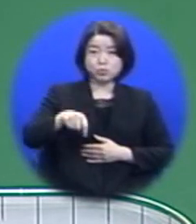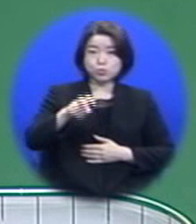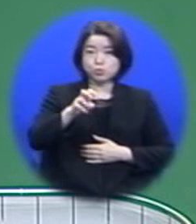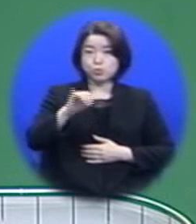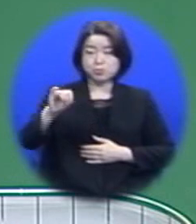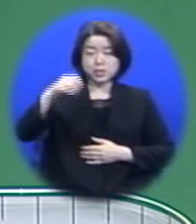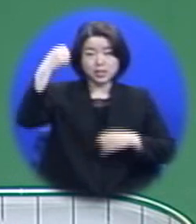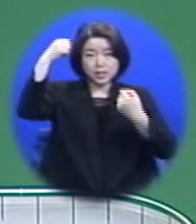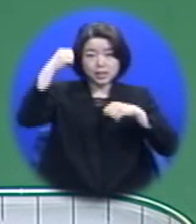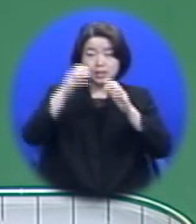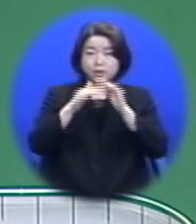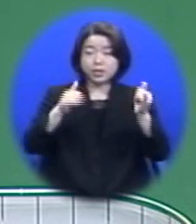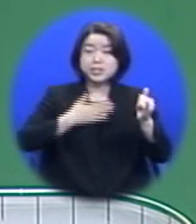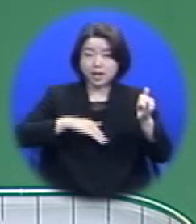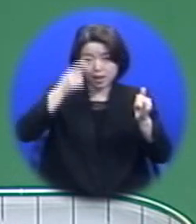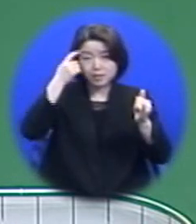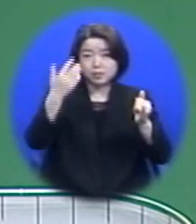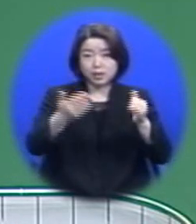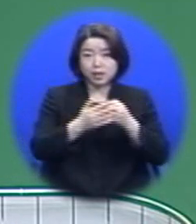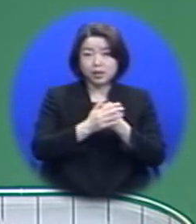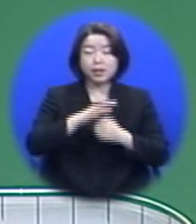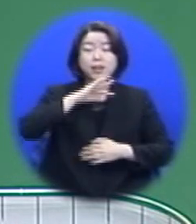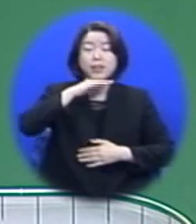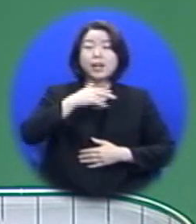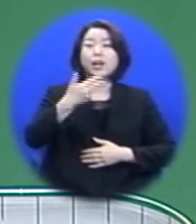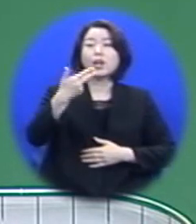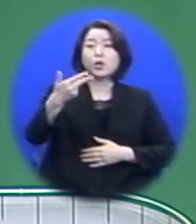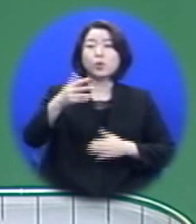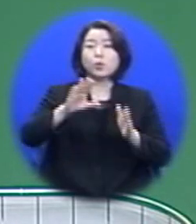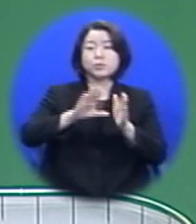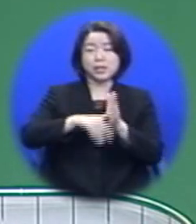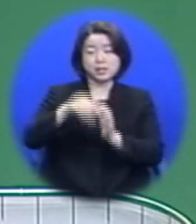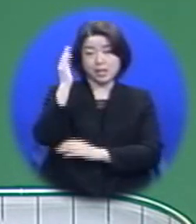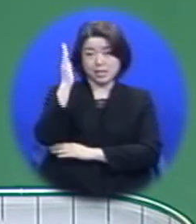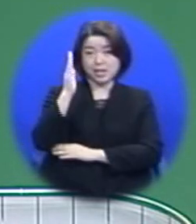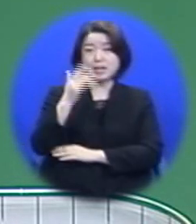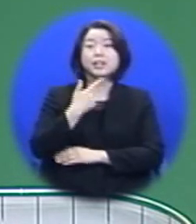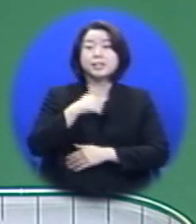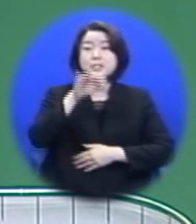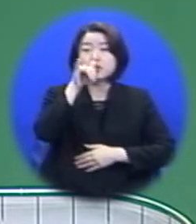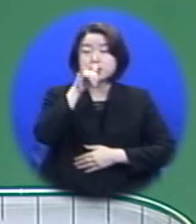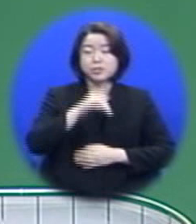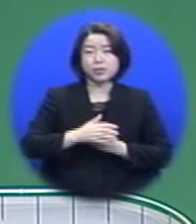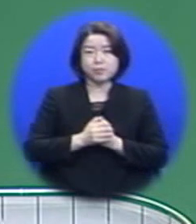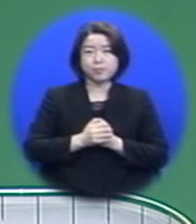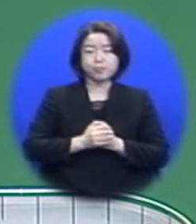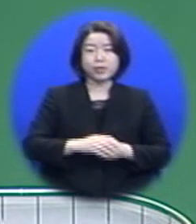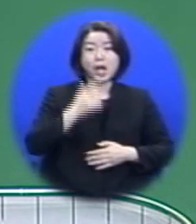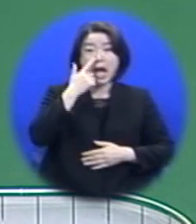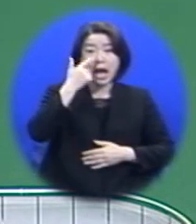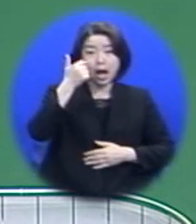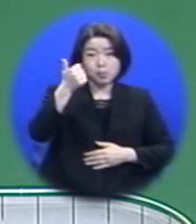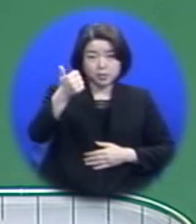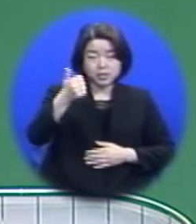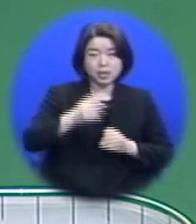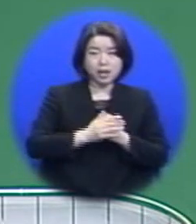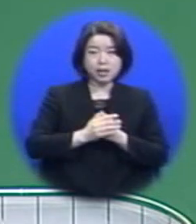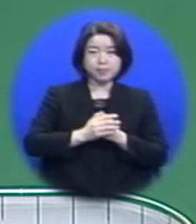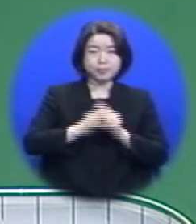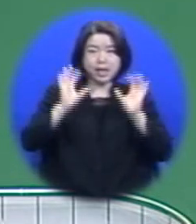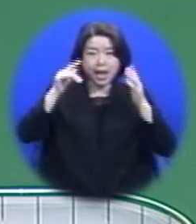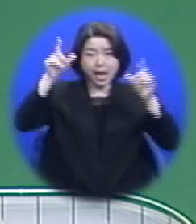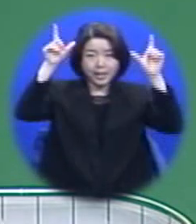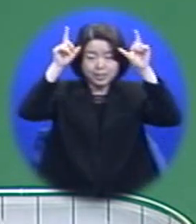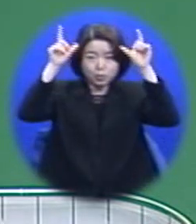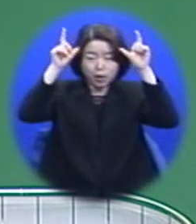아시죠 그분이 일곱살 때 이야기를 하시더라고요 아버지가 아 송아지를